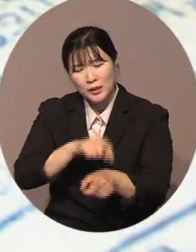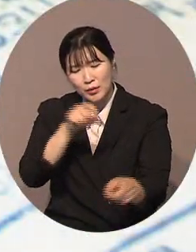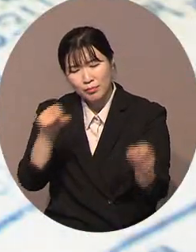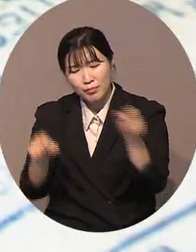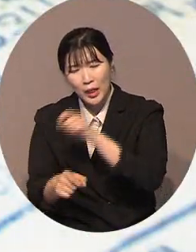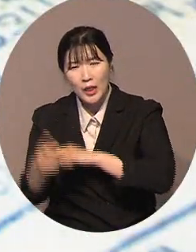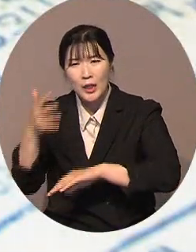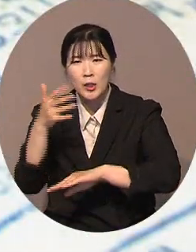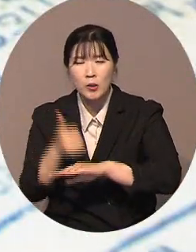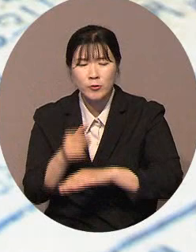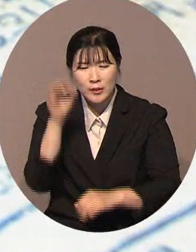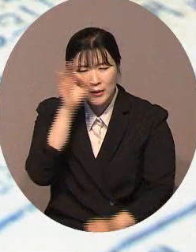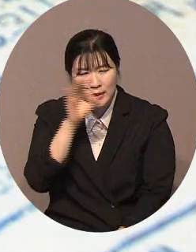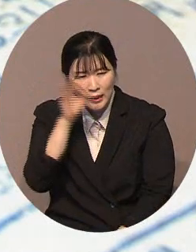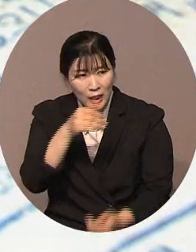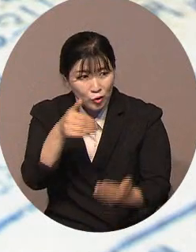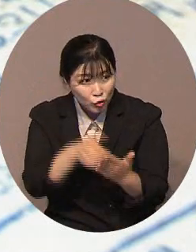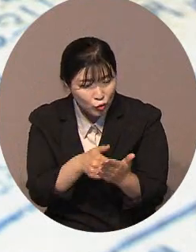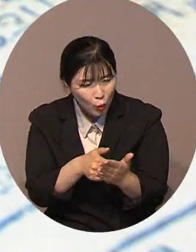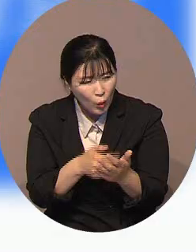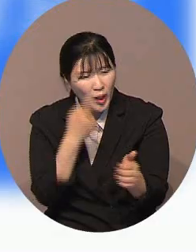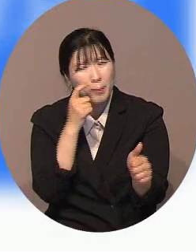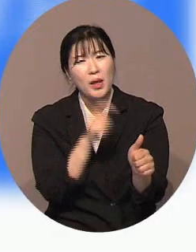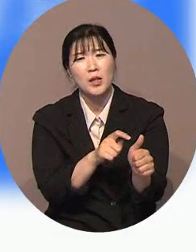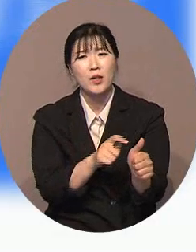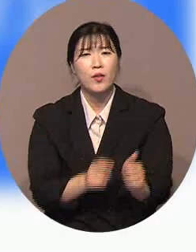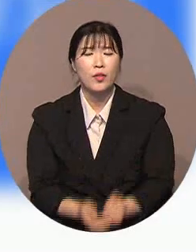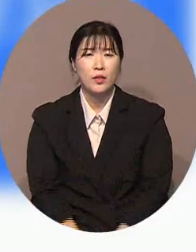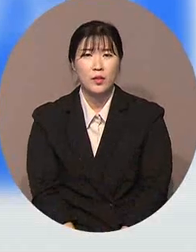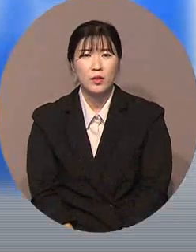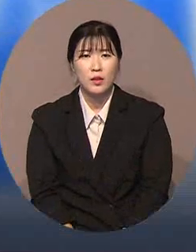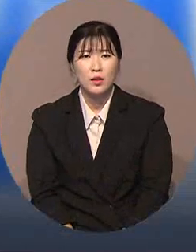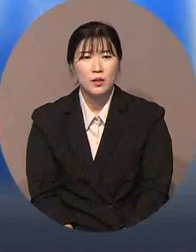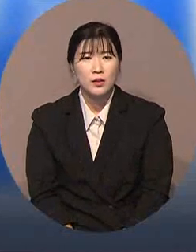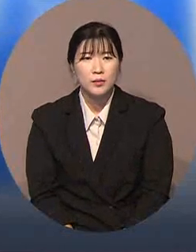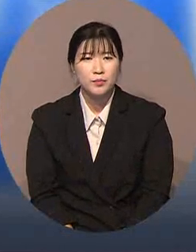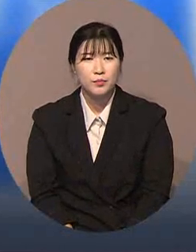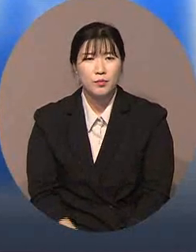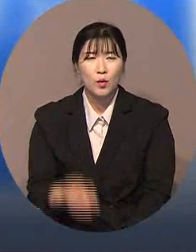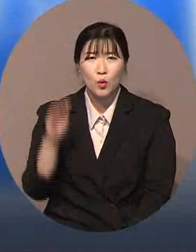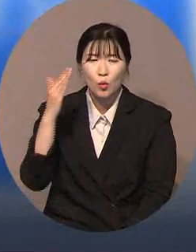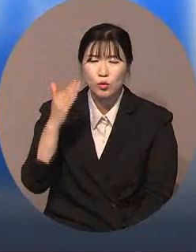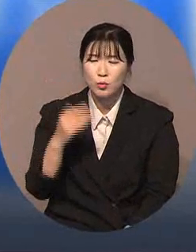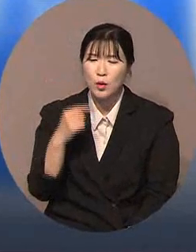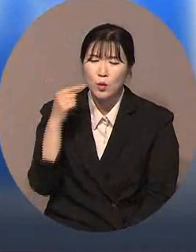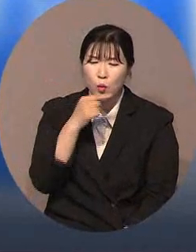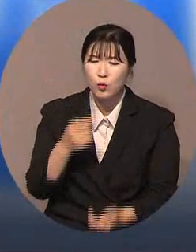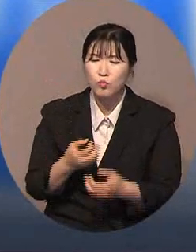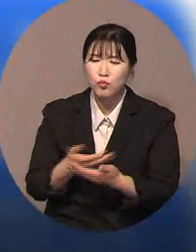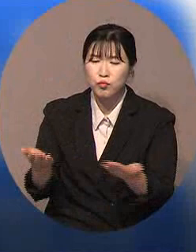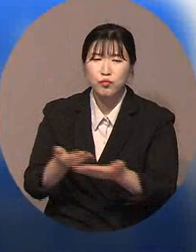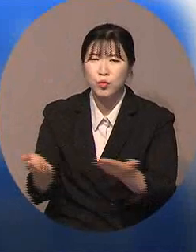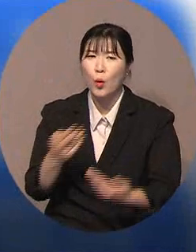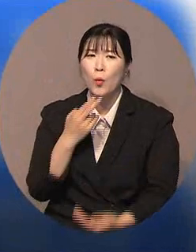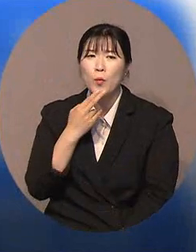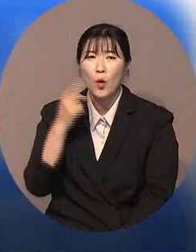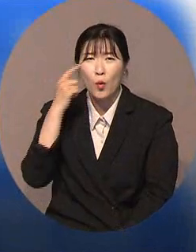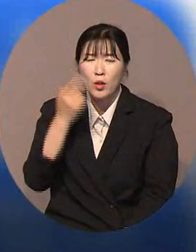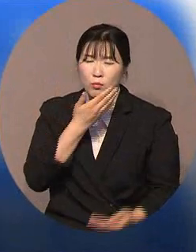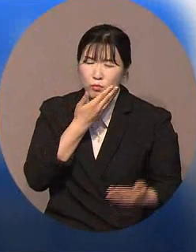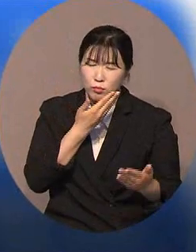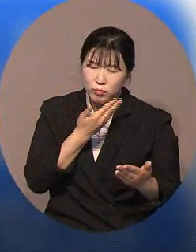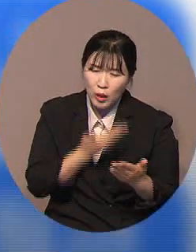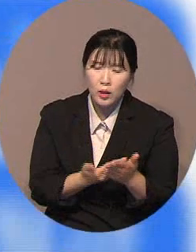어려워지자 어쩔 수 없는 선택이었습니다. 진짜 요즘에 웬만해서는 잘 안 주거든요. 다른 곳에서는 진짜 소금이 하도 귀한